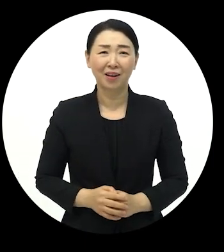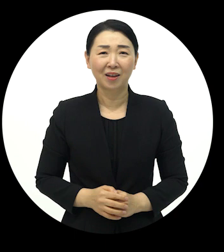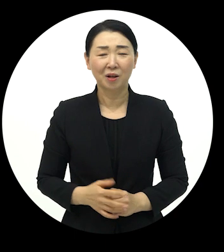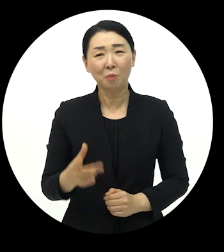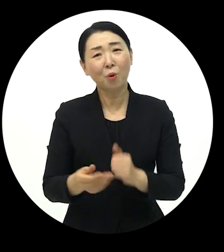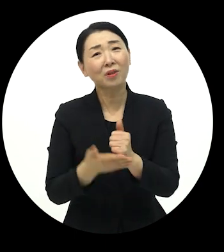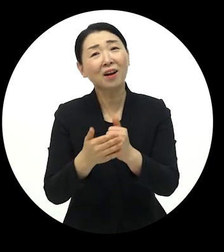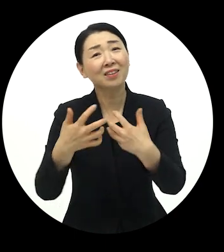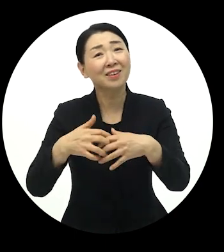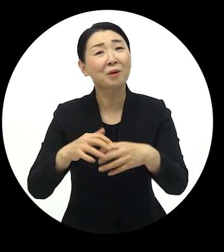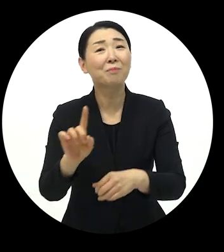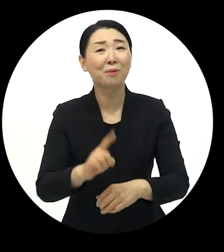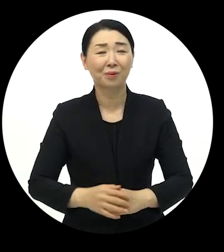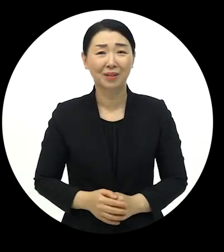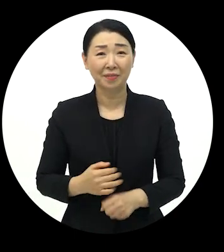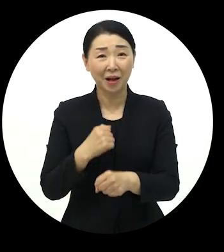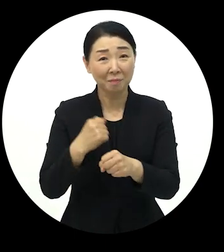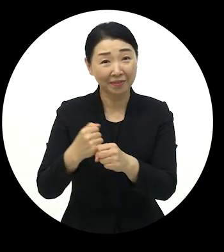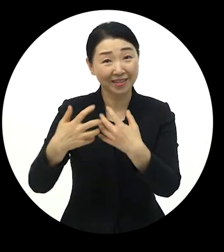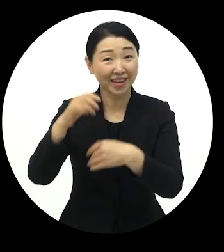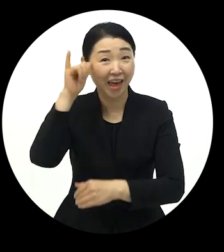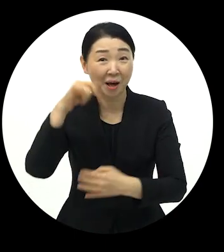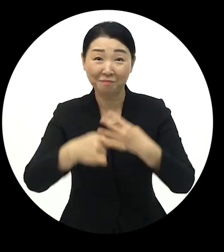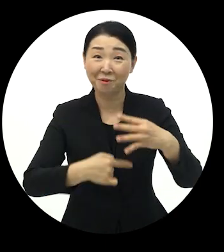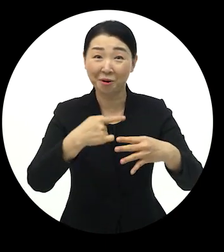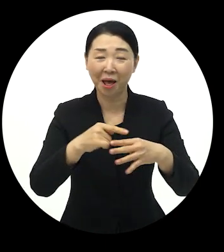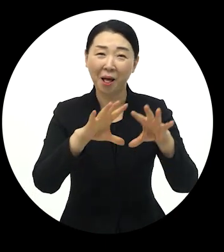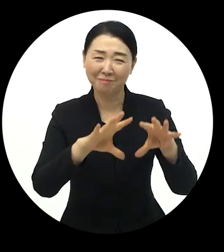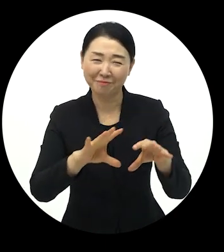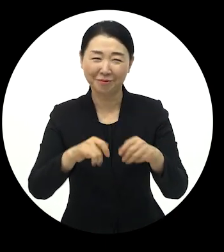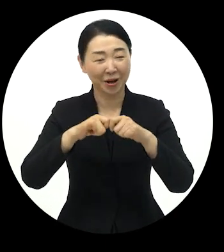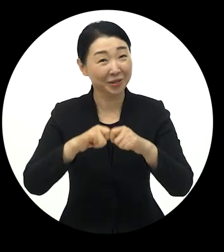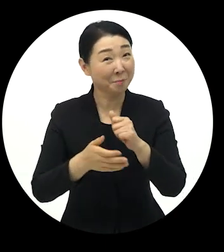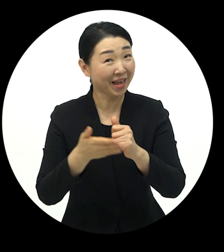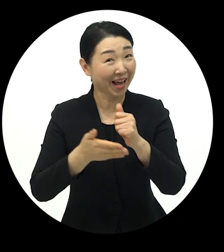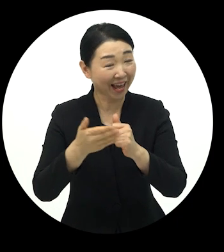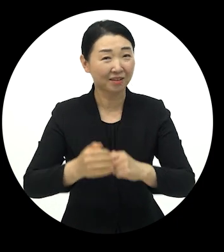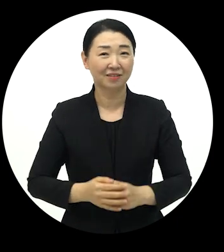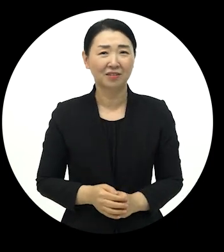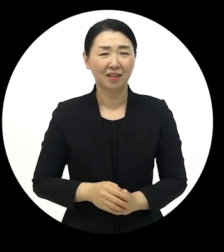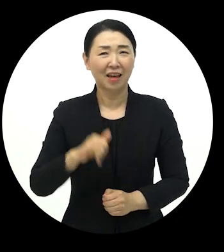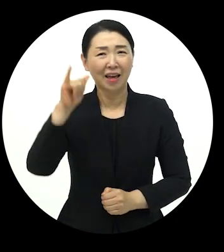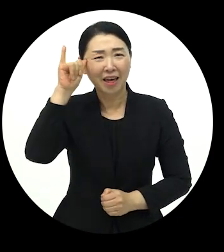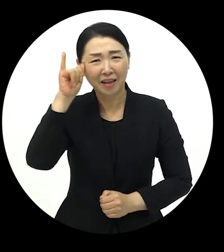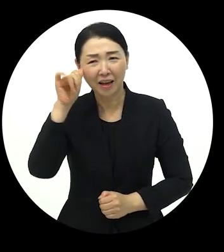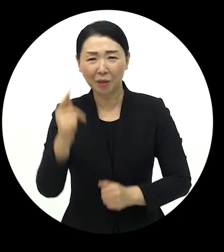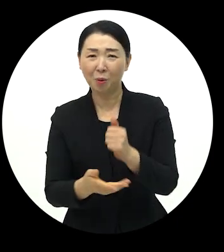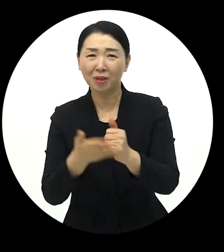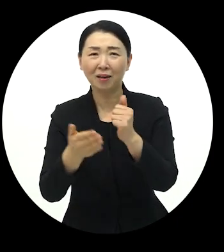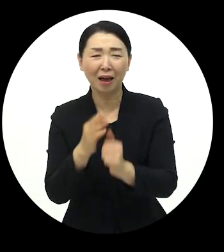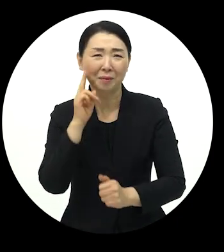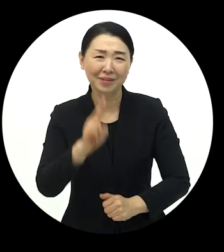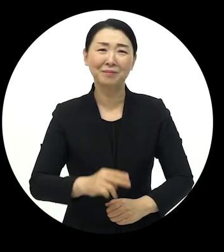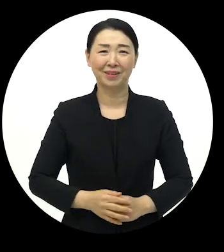아 그럼 똥도 기계로 닦을래? 야 그런 거 없냐? 내가 만든다 그 기계 AI 프로그램으로 부드럽고 섬세하게. AI한테 똥까지